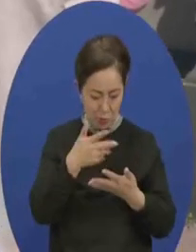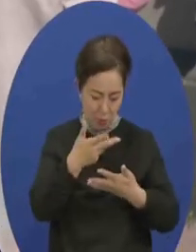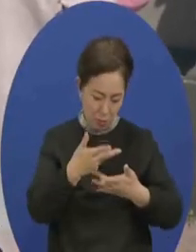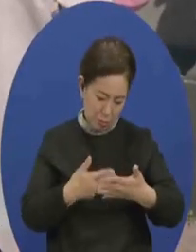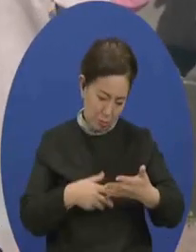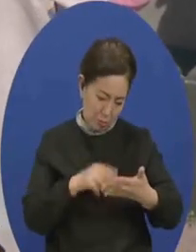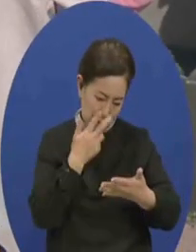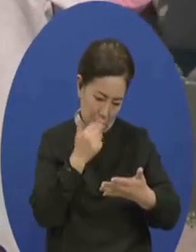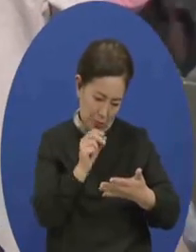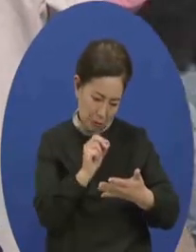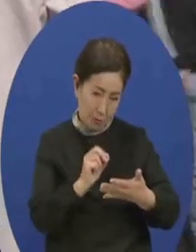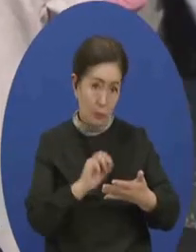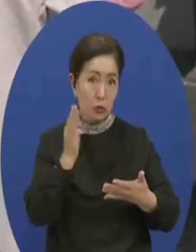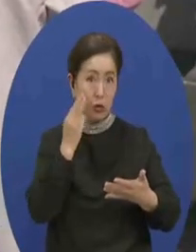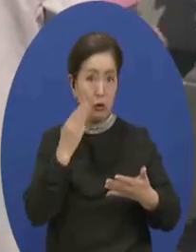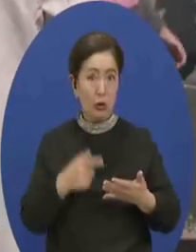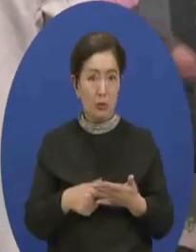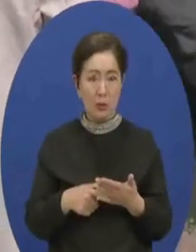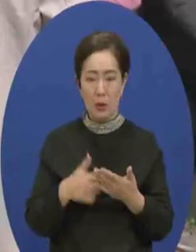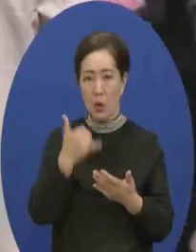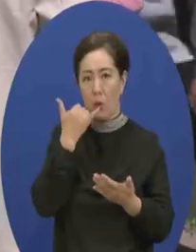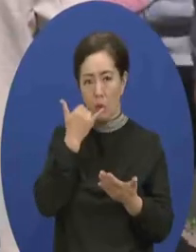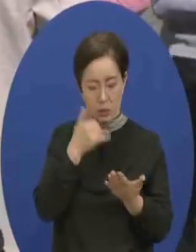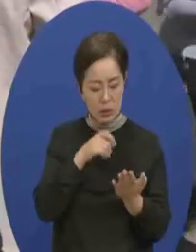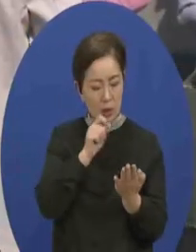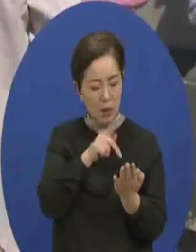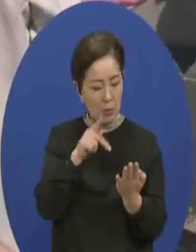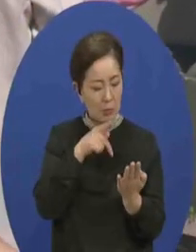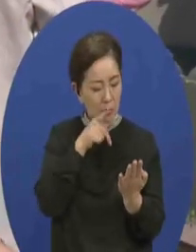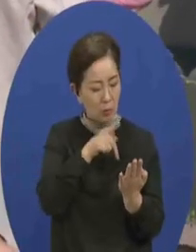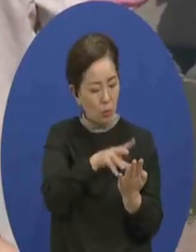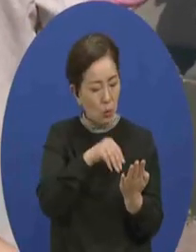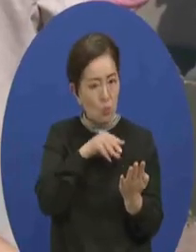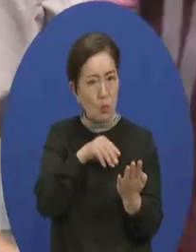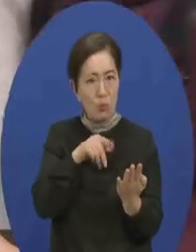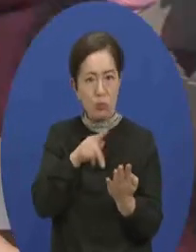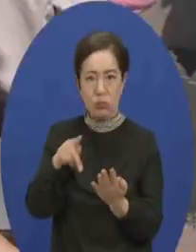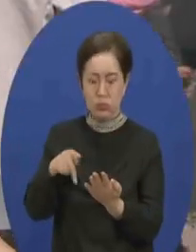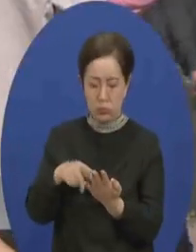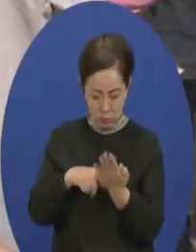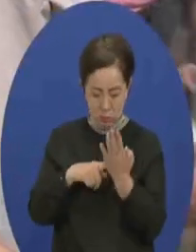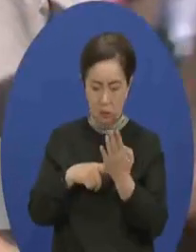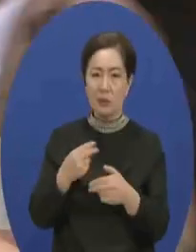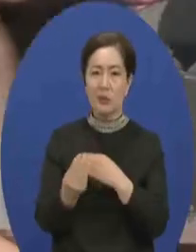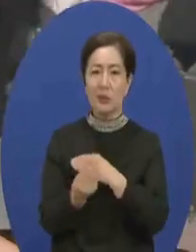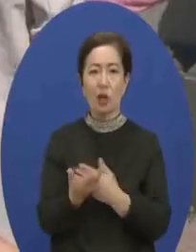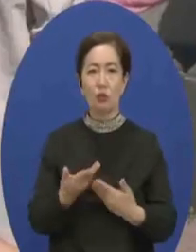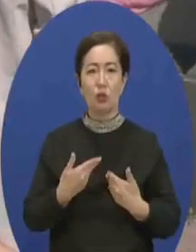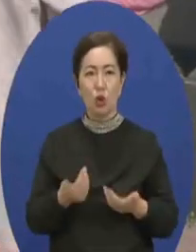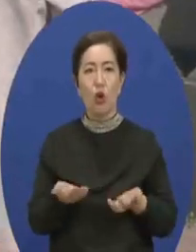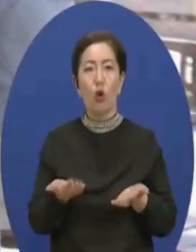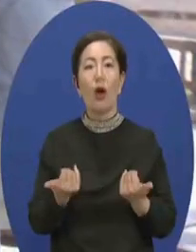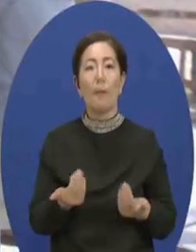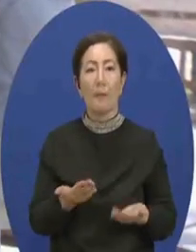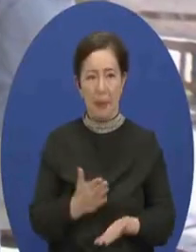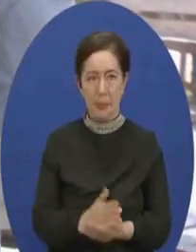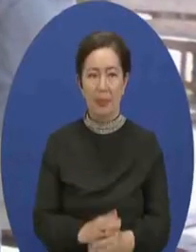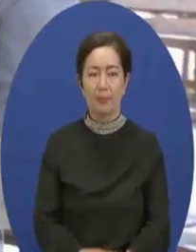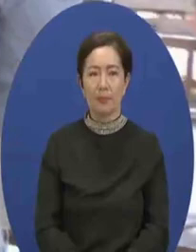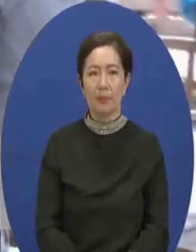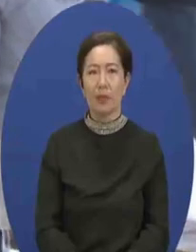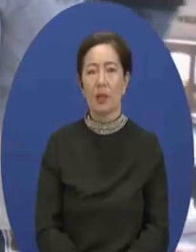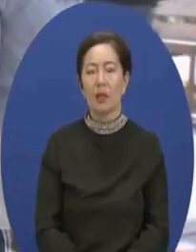Тэгээд бүгднийг тэмдэглээд гоё гаргаад өгсөн. Утсан дээр энэ аппликейшн гэдэг одоо уншуулад ингээд бүгднийг заагаад өгчихөр юм гоё юм байна л да. Энэ амар юм байна.